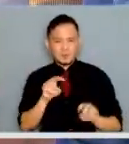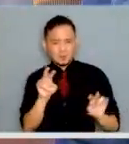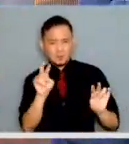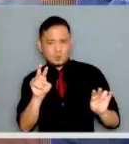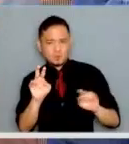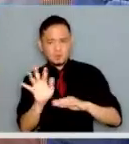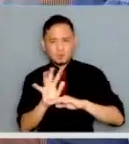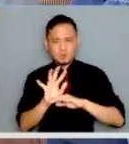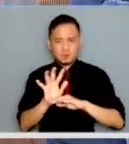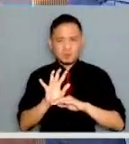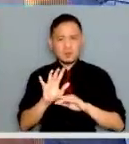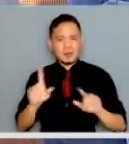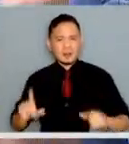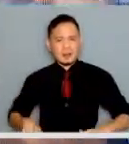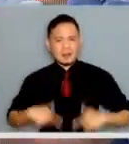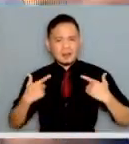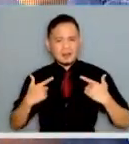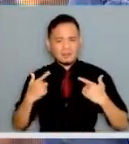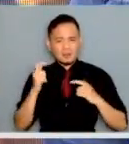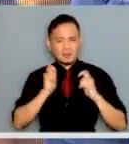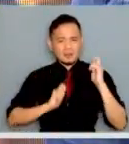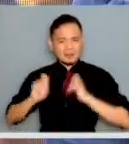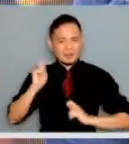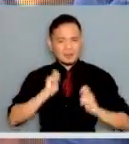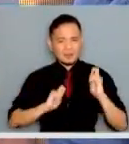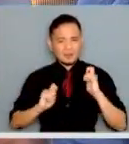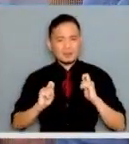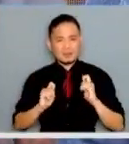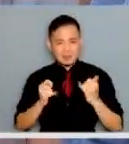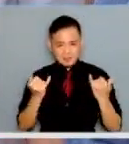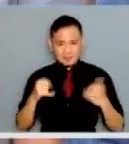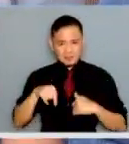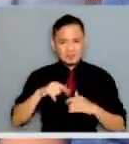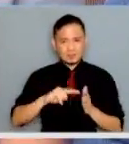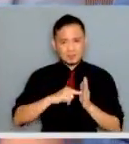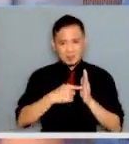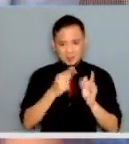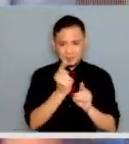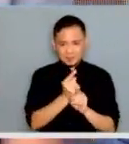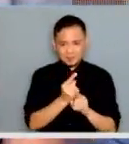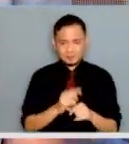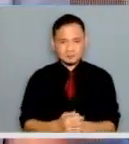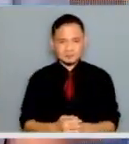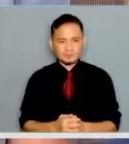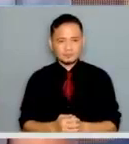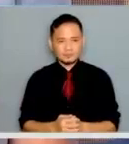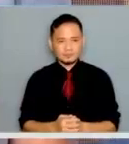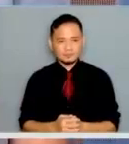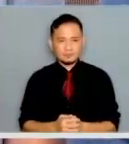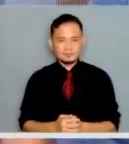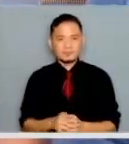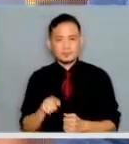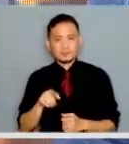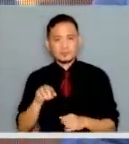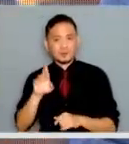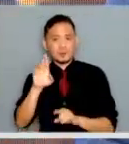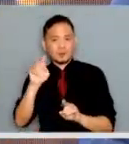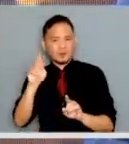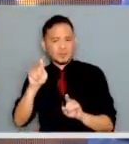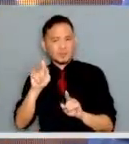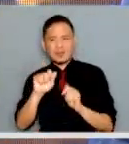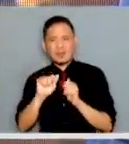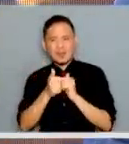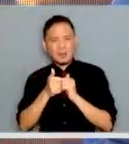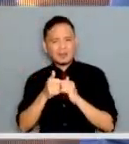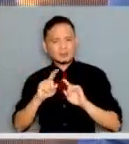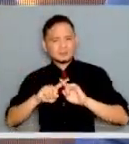live theater na parang very contemporary, dito nagsimula. Di ba? So, paano yung naging pagbabago ninyo dun sa characterization ng mga karakter natin